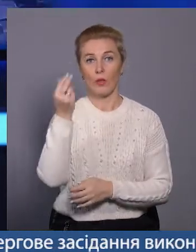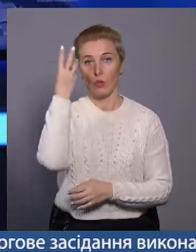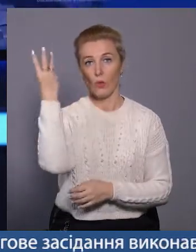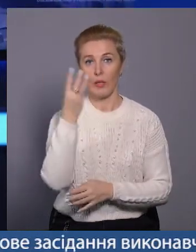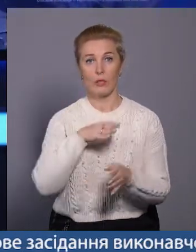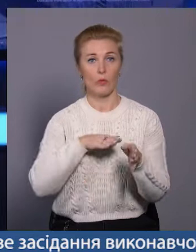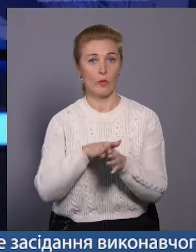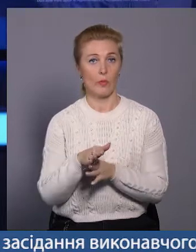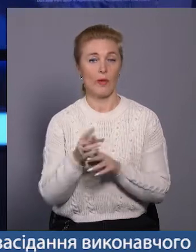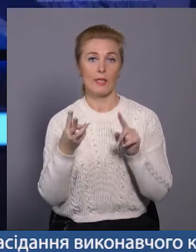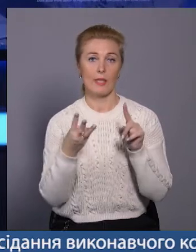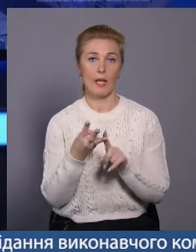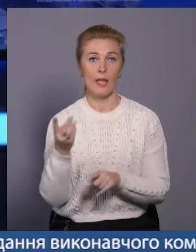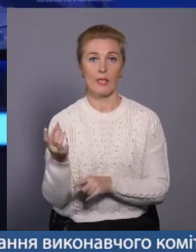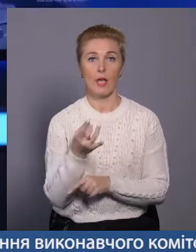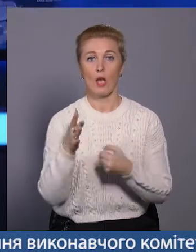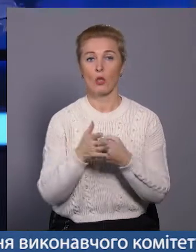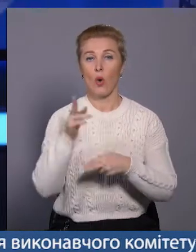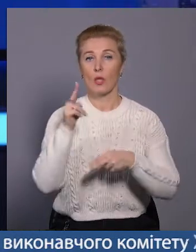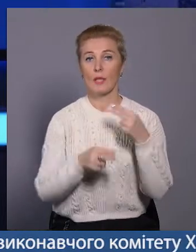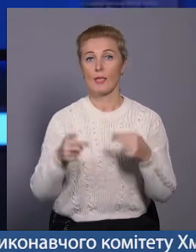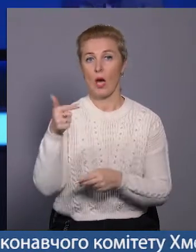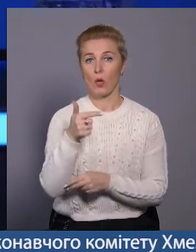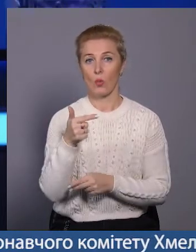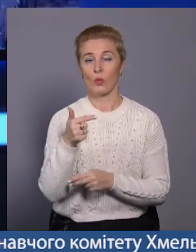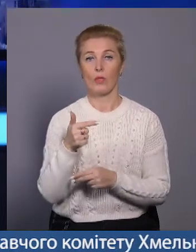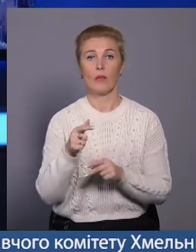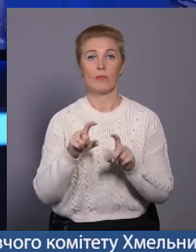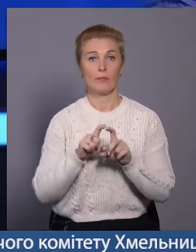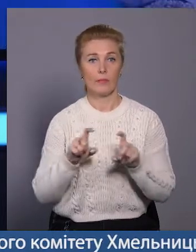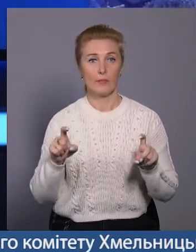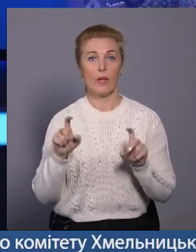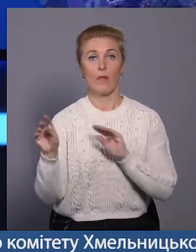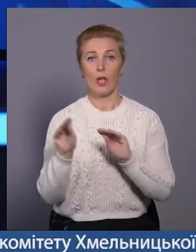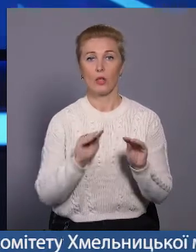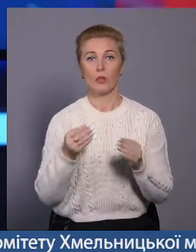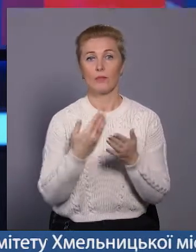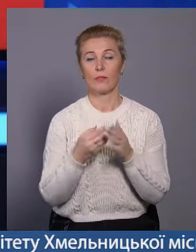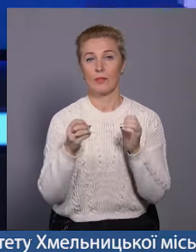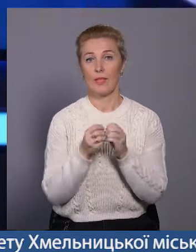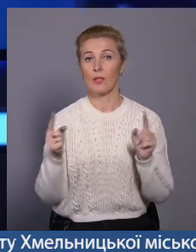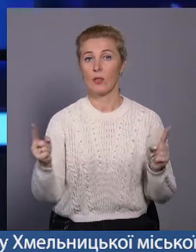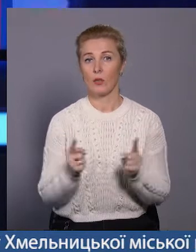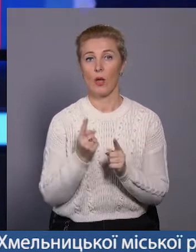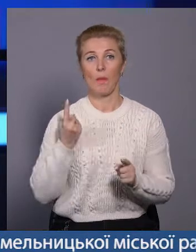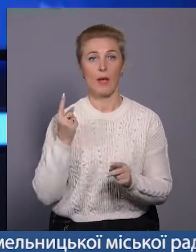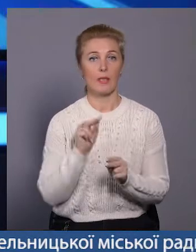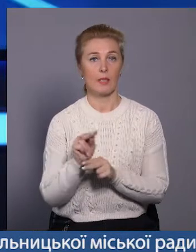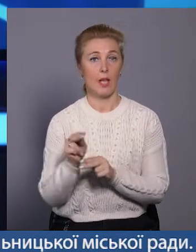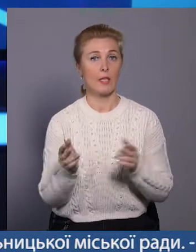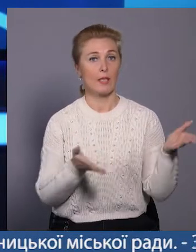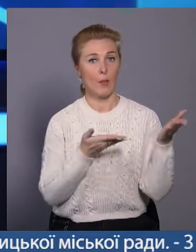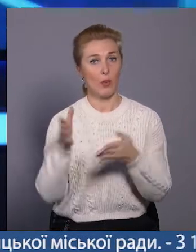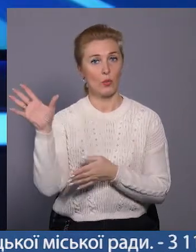Хмельницькому відбувається вже втретє. До кінця грудня у комунальній установі влаштують близько десятка зустрічей та майстер-класів.